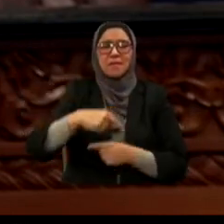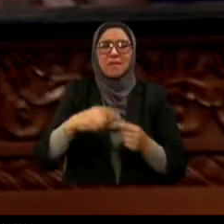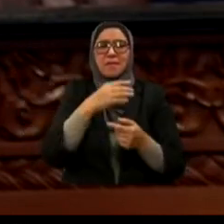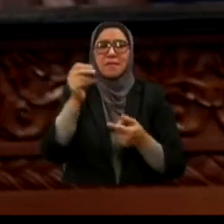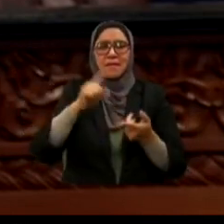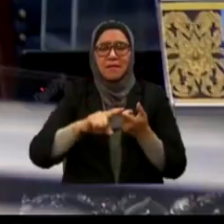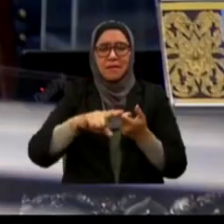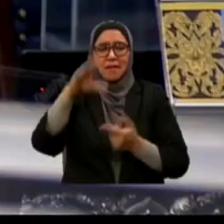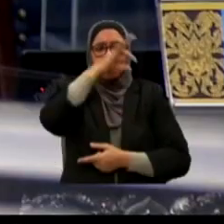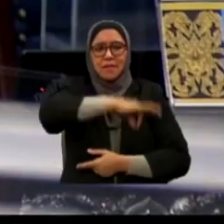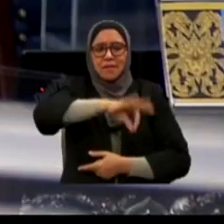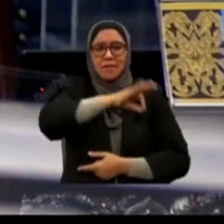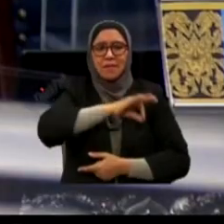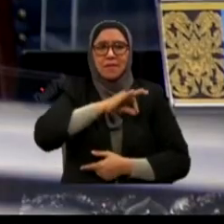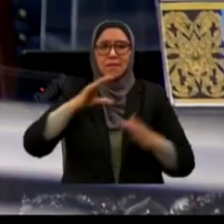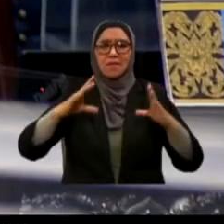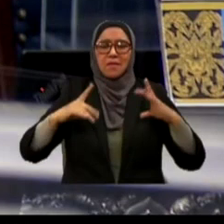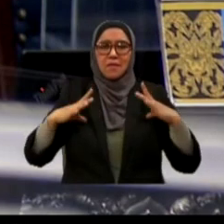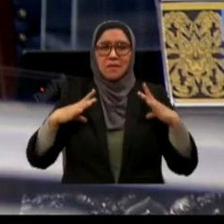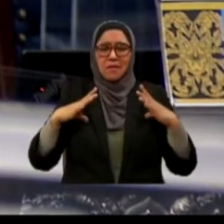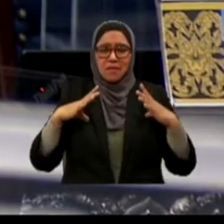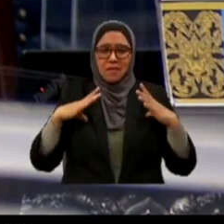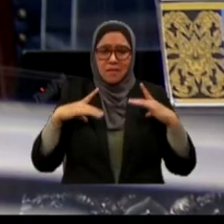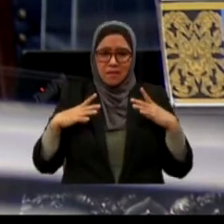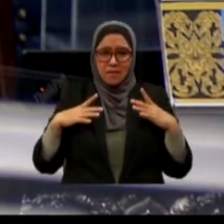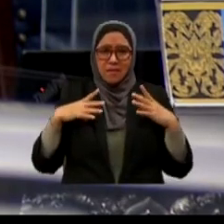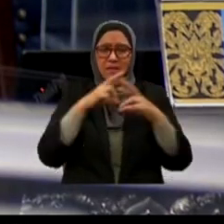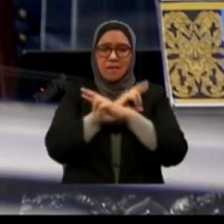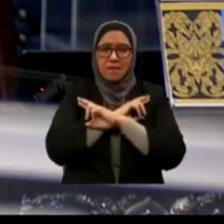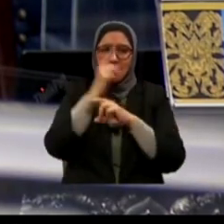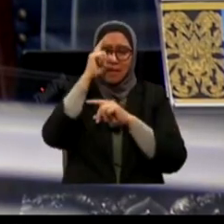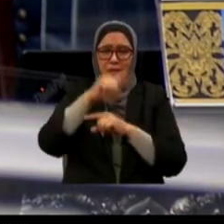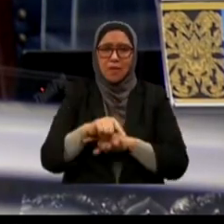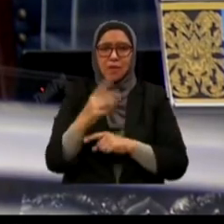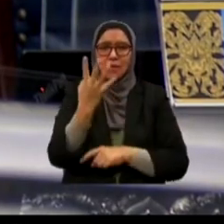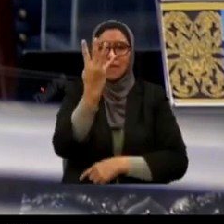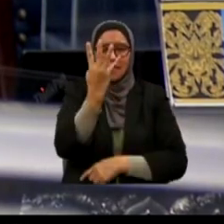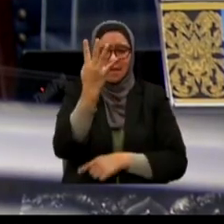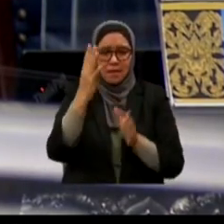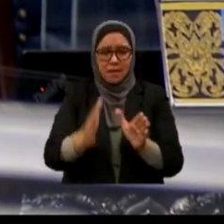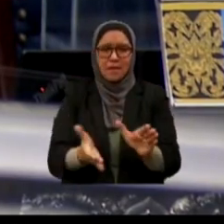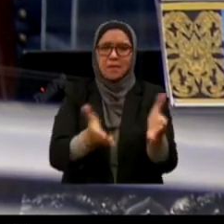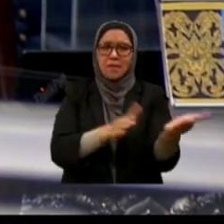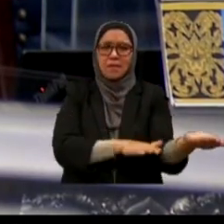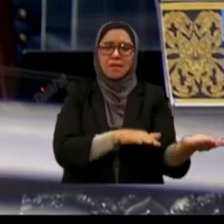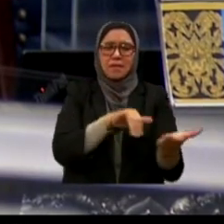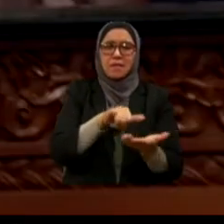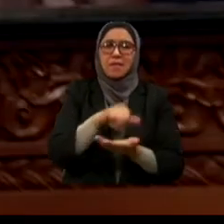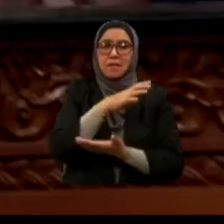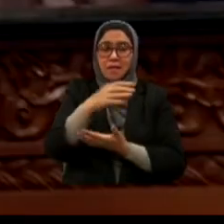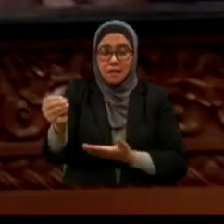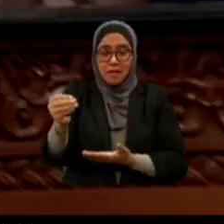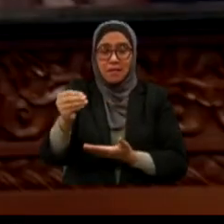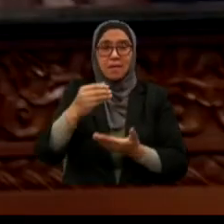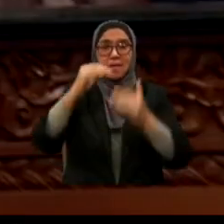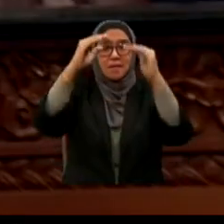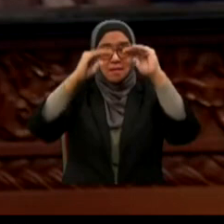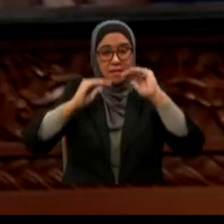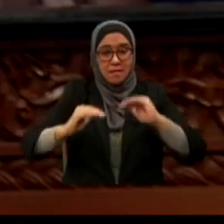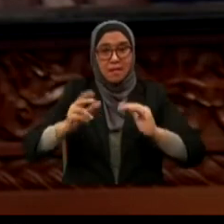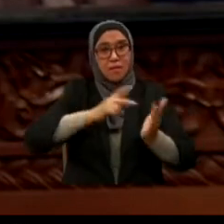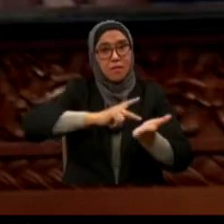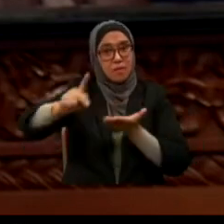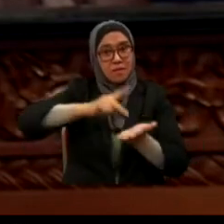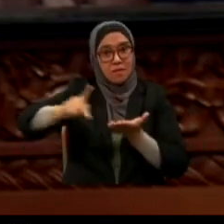cuti rehat melibatkan orang tanggungan ke-44 anggota tidak yang berkenaan seterusnya pembayaran juga kepada